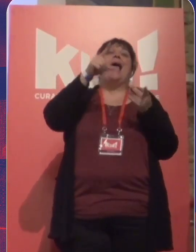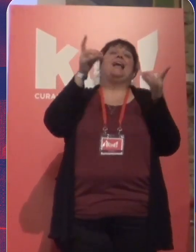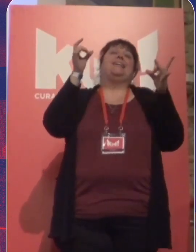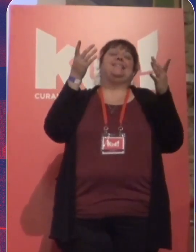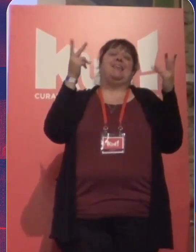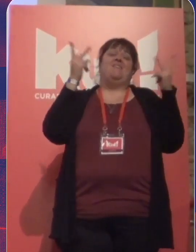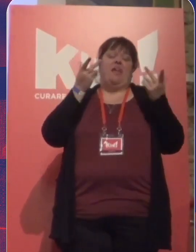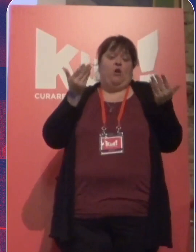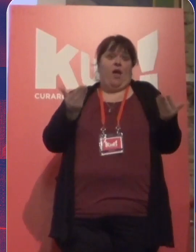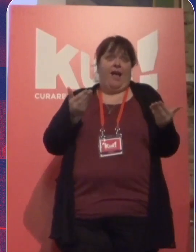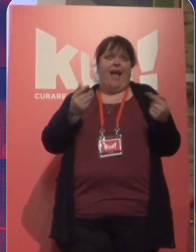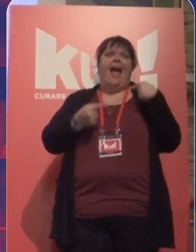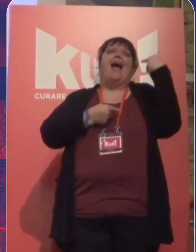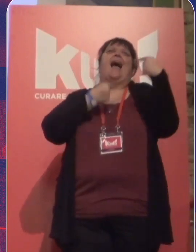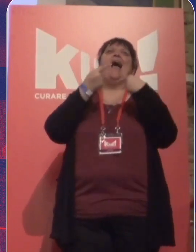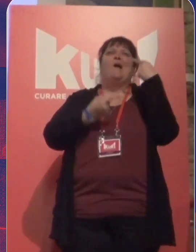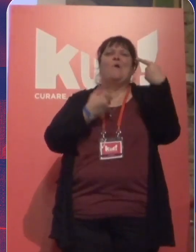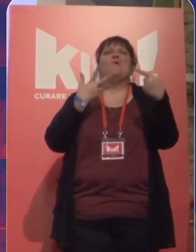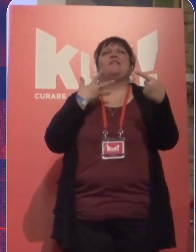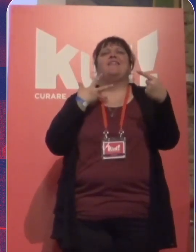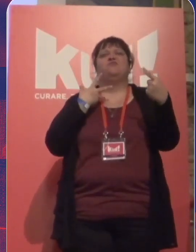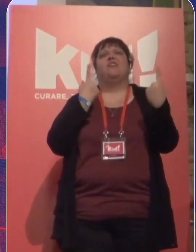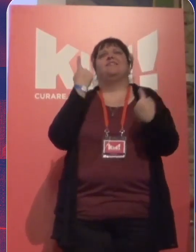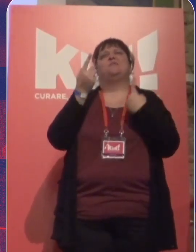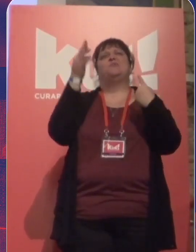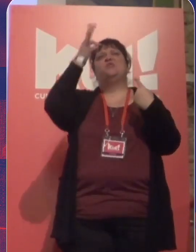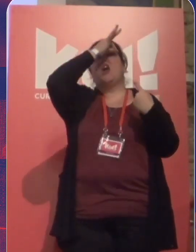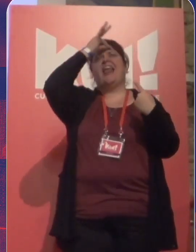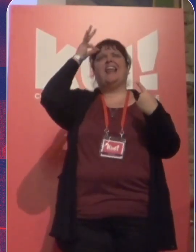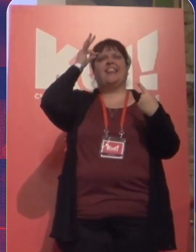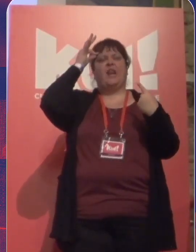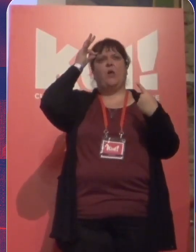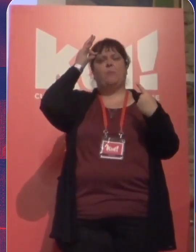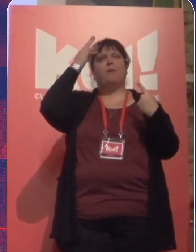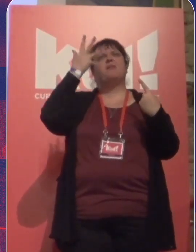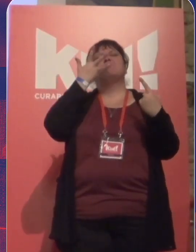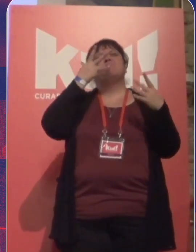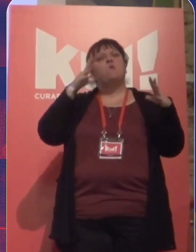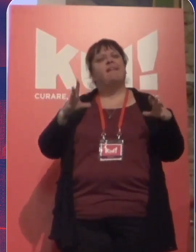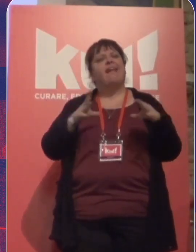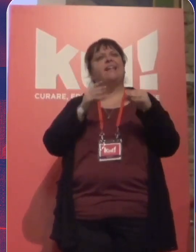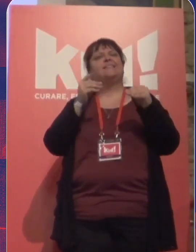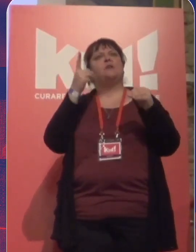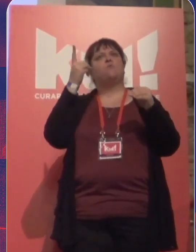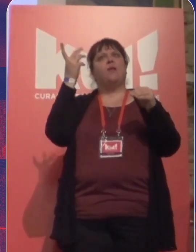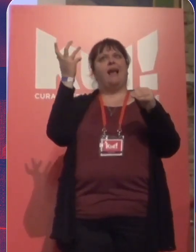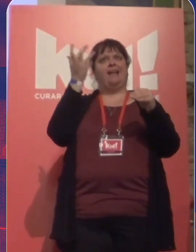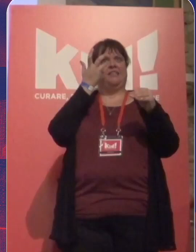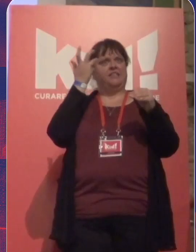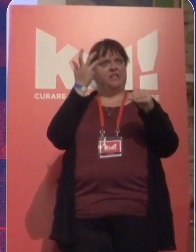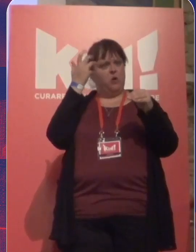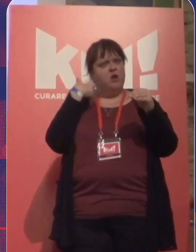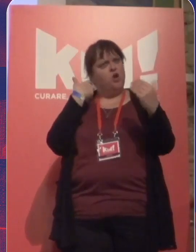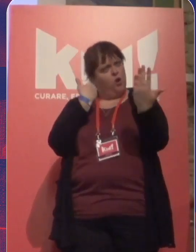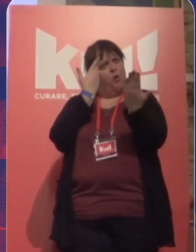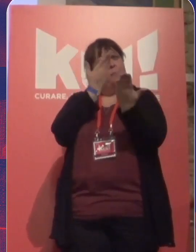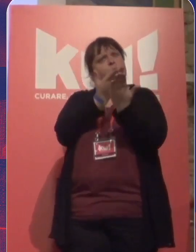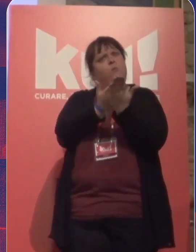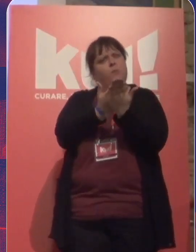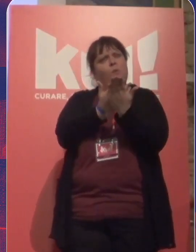una tesi che così vi propongo e che cercherò di argomentare che se